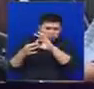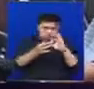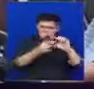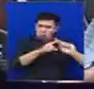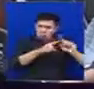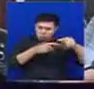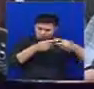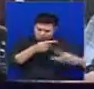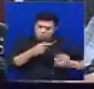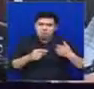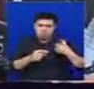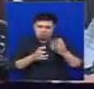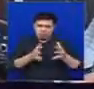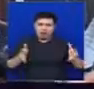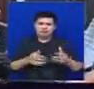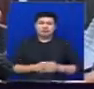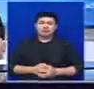ายด้านมากกว่า